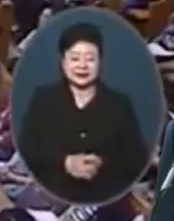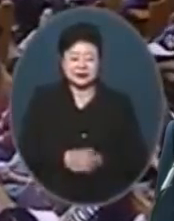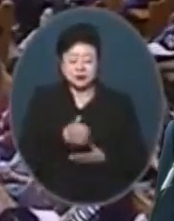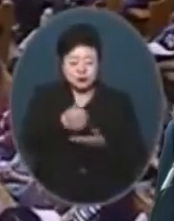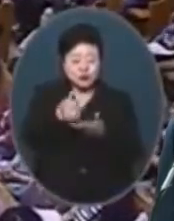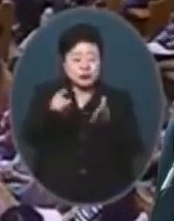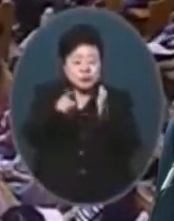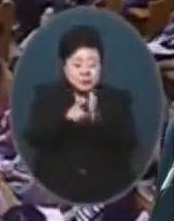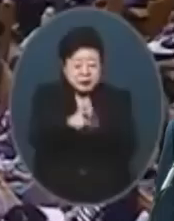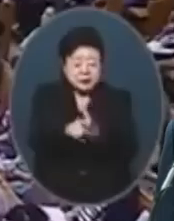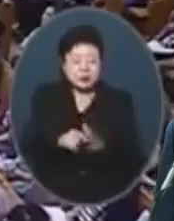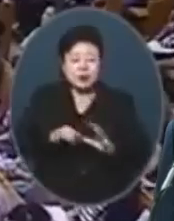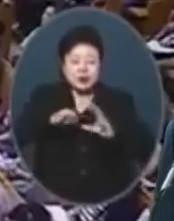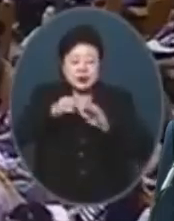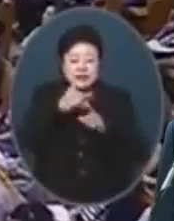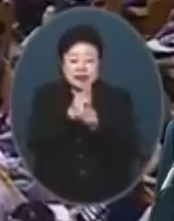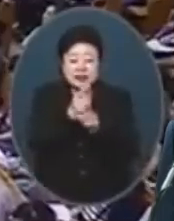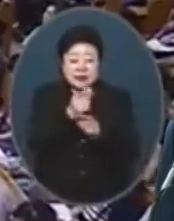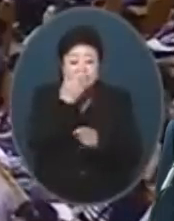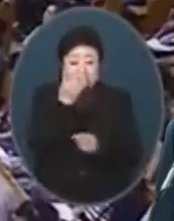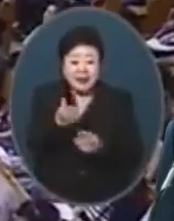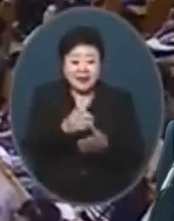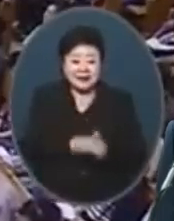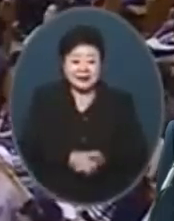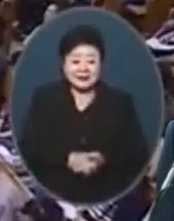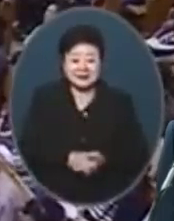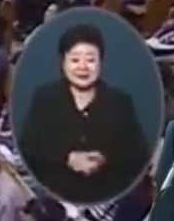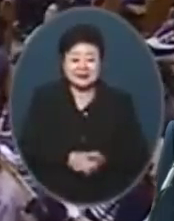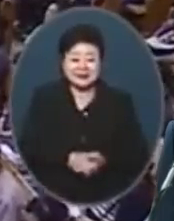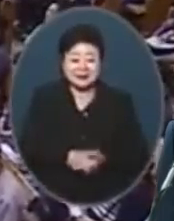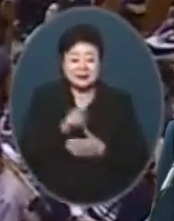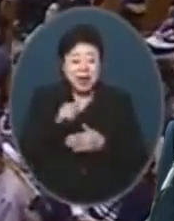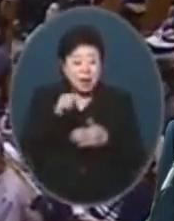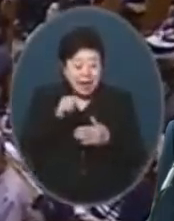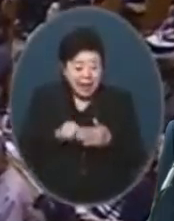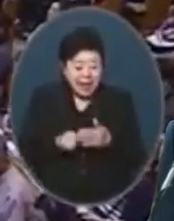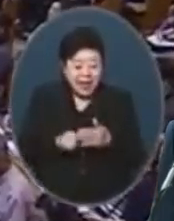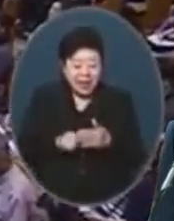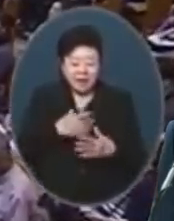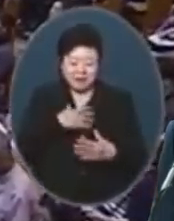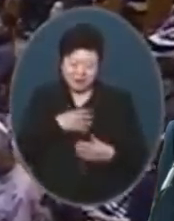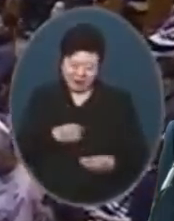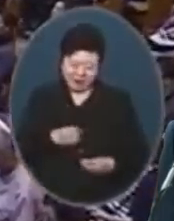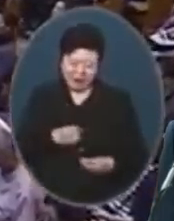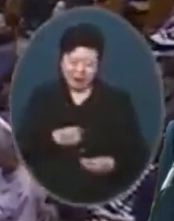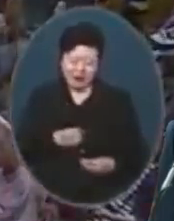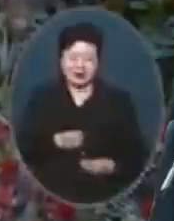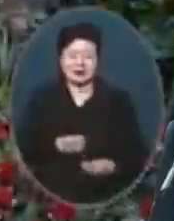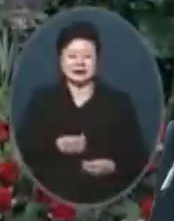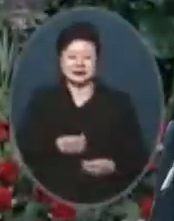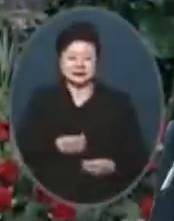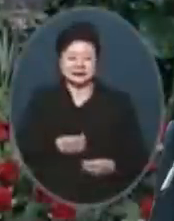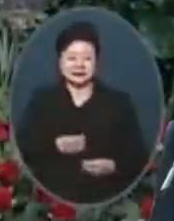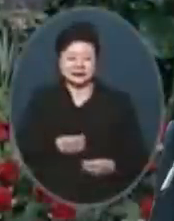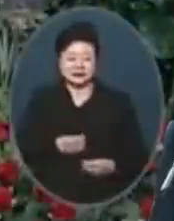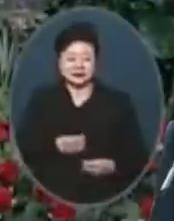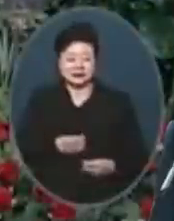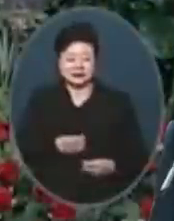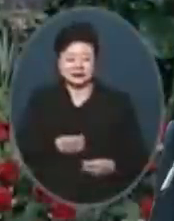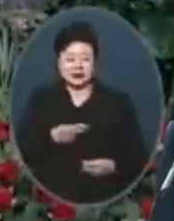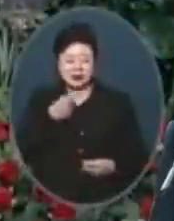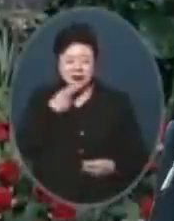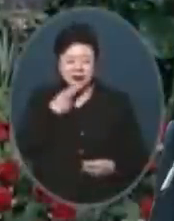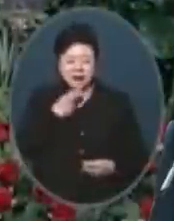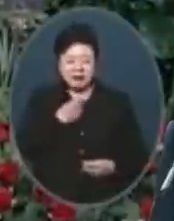주님을 믿음으로 세상을 이길 수가 있습니다. 마음에 평안이 없고 염려와 두려움이 가득하면